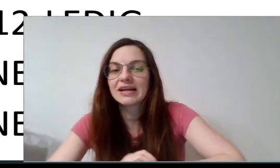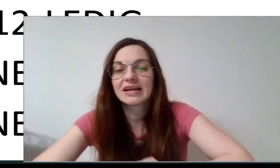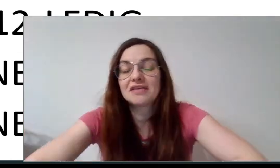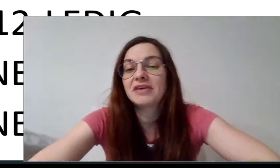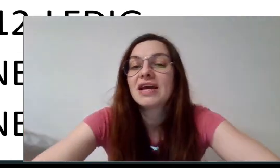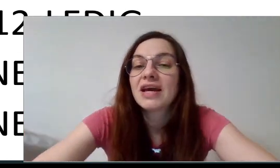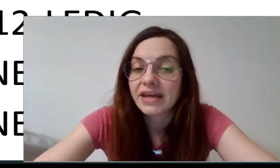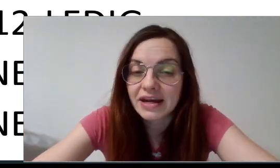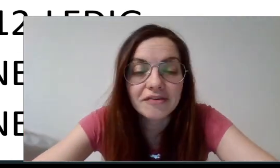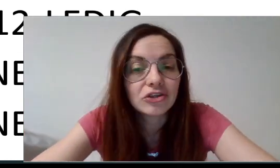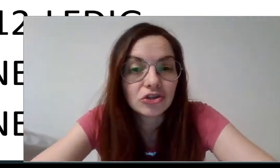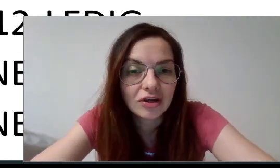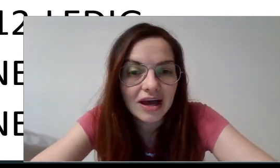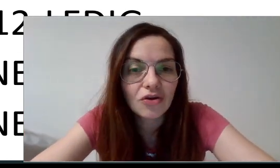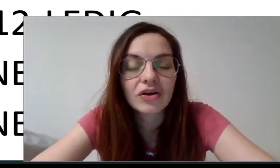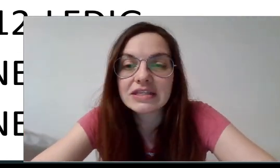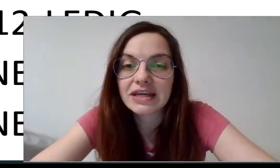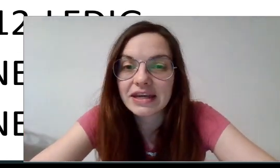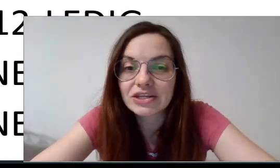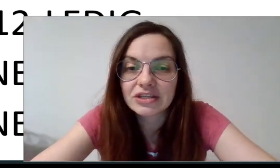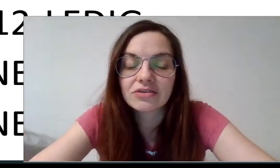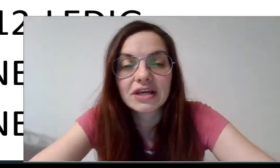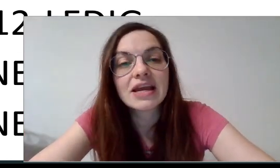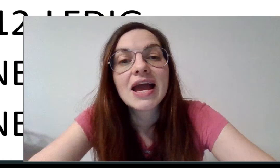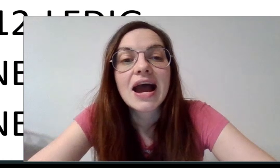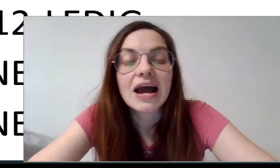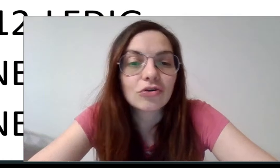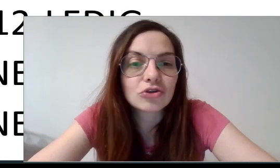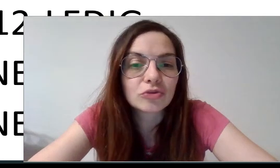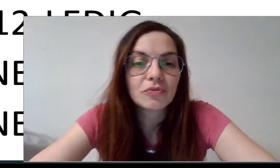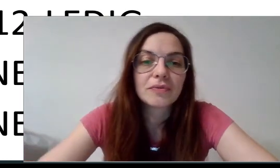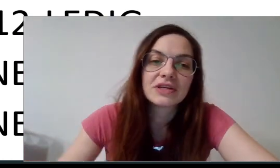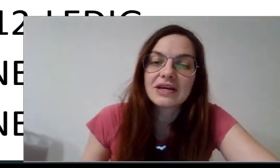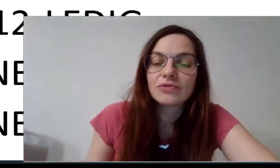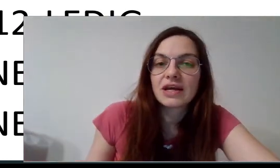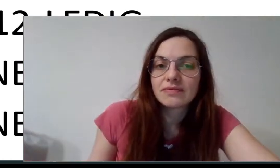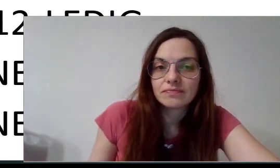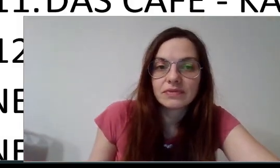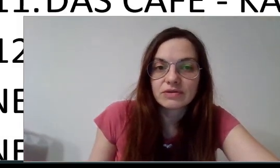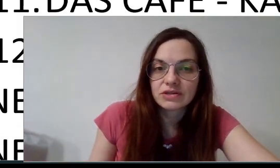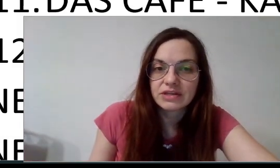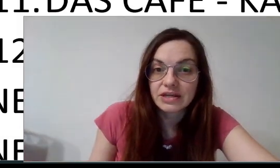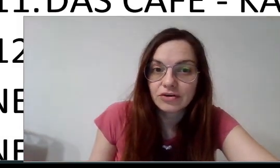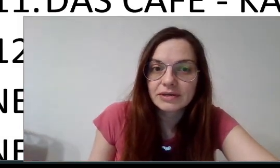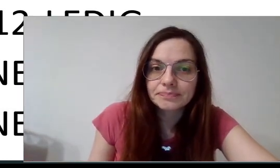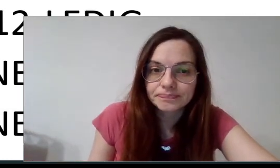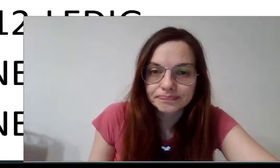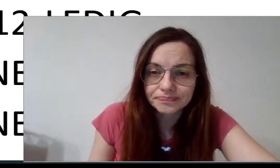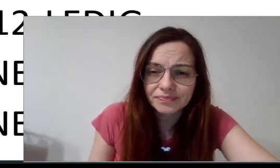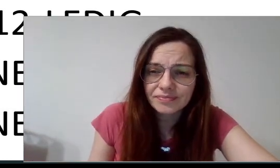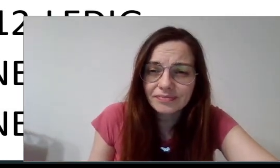Café, dakle kafe je kafić i to je lako, iste je reč i tako dalje, ali ono što mi moramo da znamo da je srednjeg